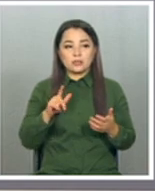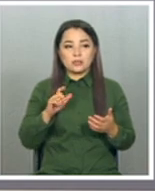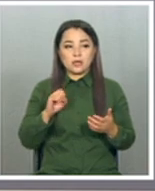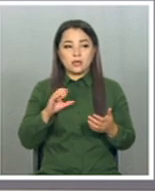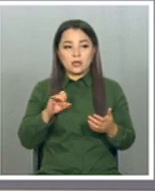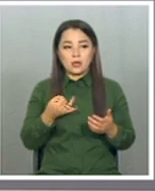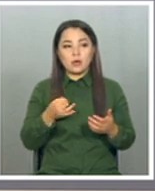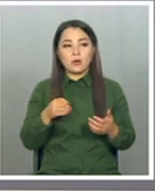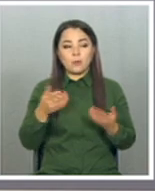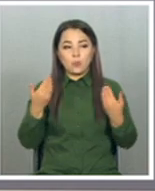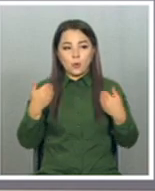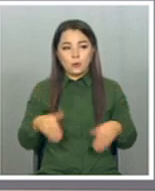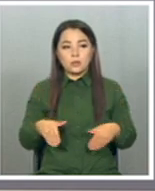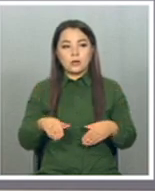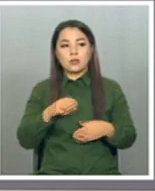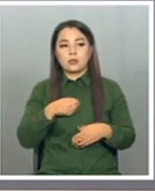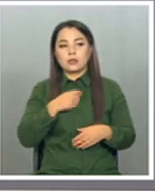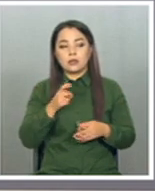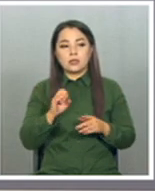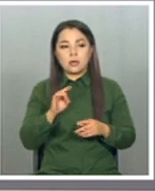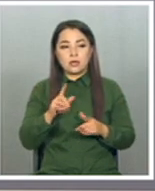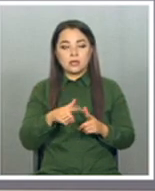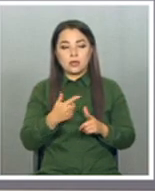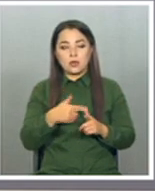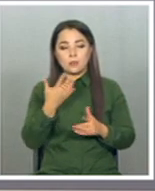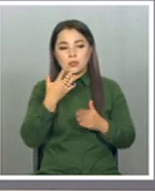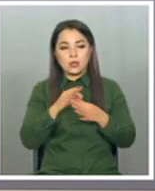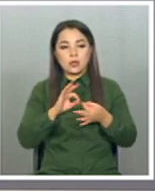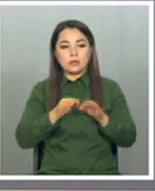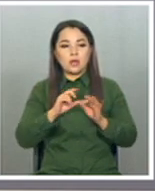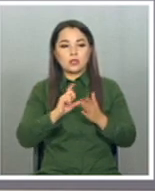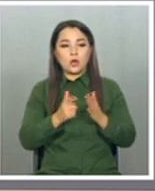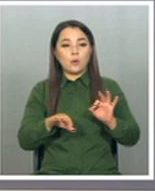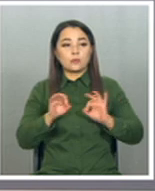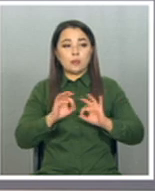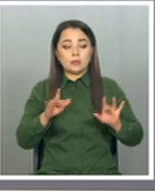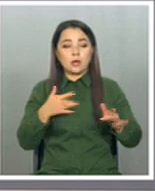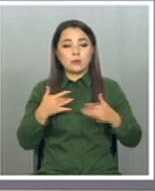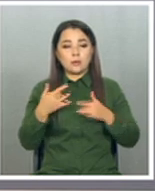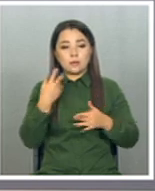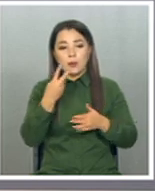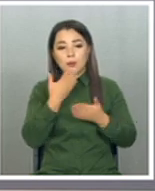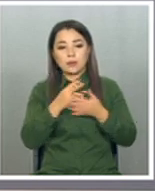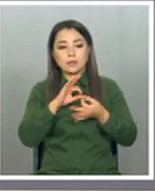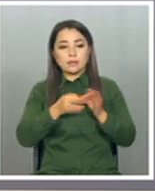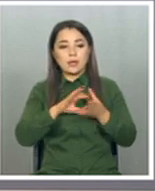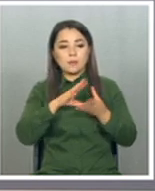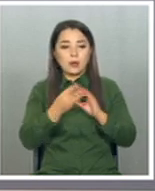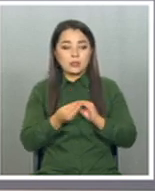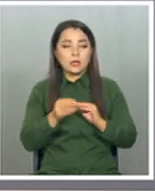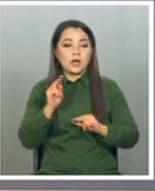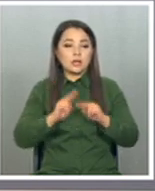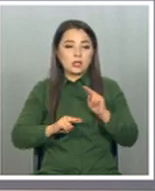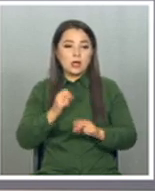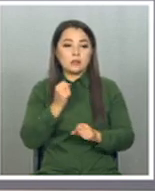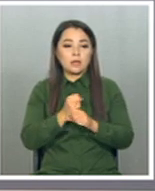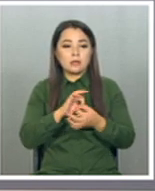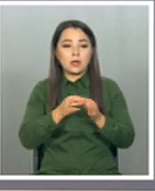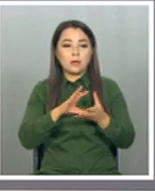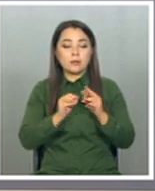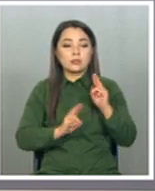толғауы. Бүгінгі сабақта сіз көркем шығармадағы кейіпкерлердің типтерін жасалу тәсілдері